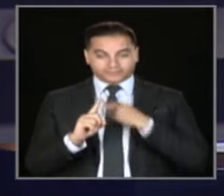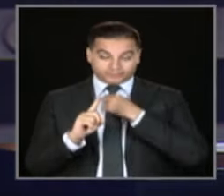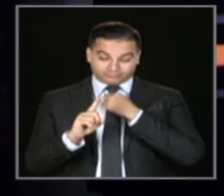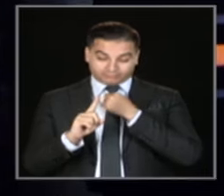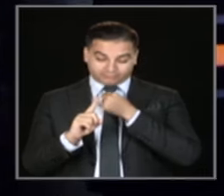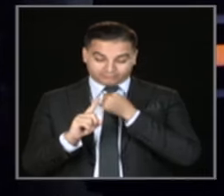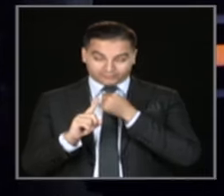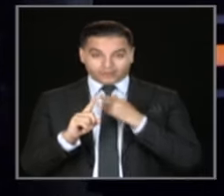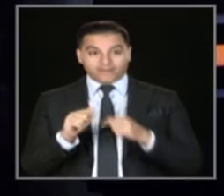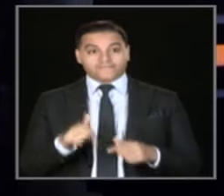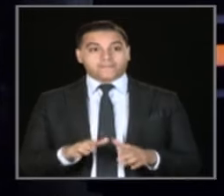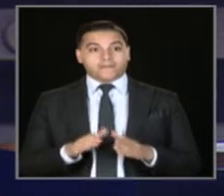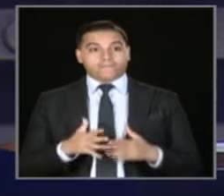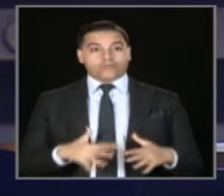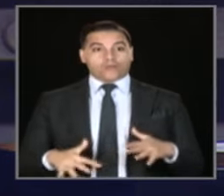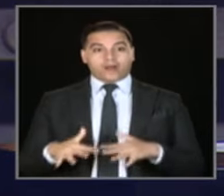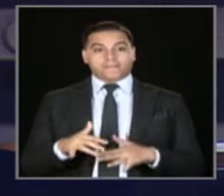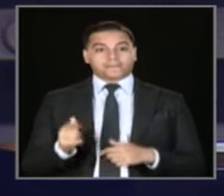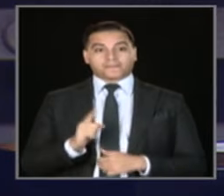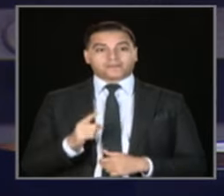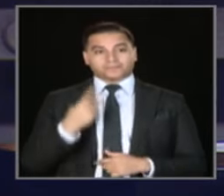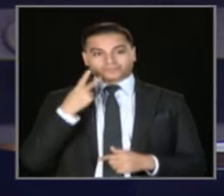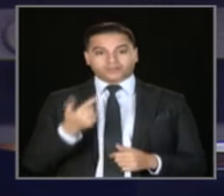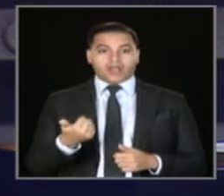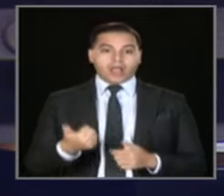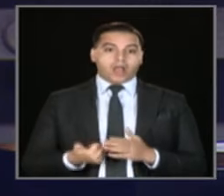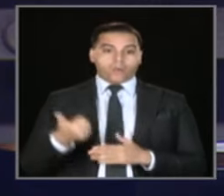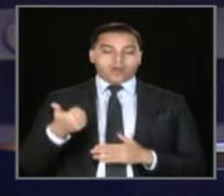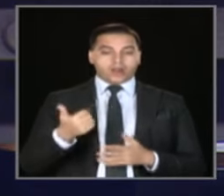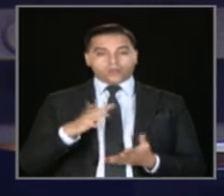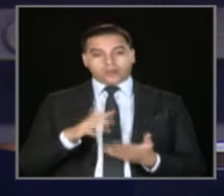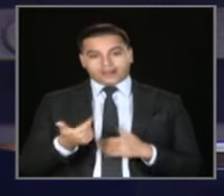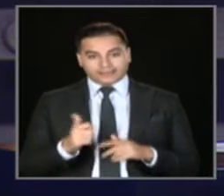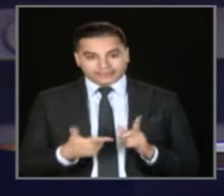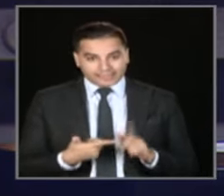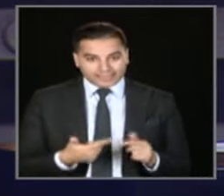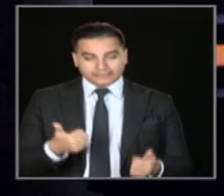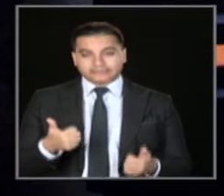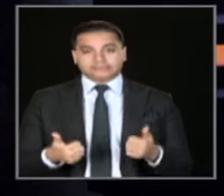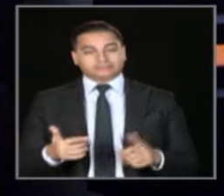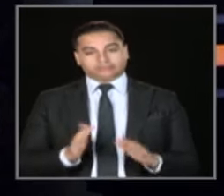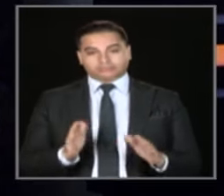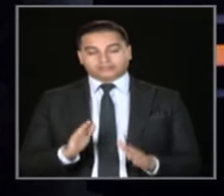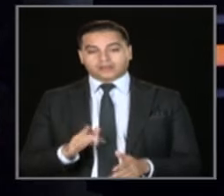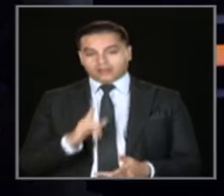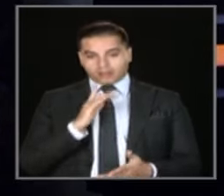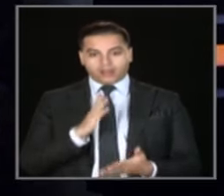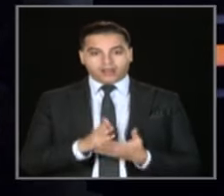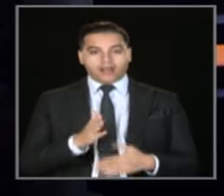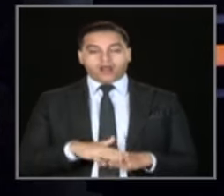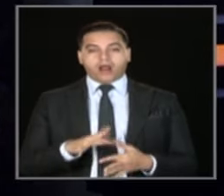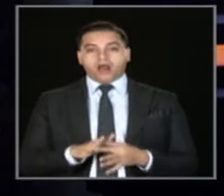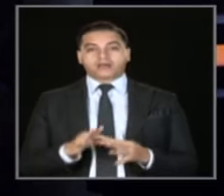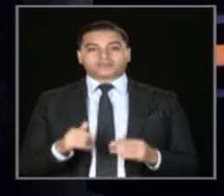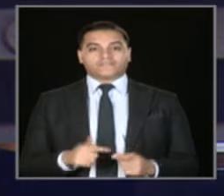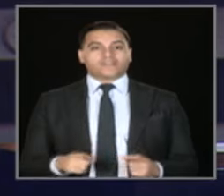أيوة، في دور المجموعات ما بنعترفش بأول المجموعة ولا بتاني المجموعة، بنعترف باللي هيحصل في